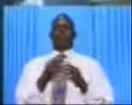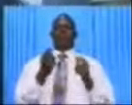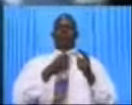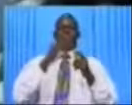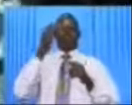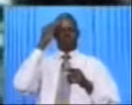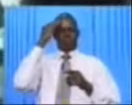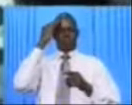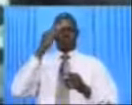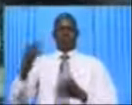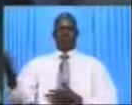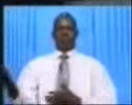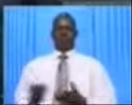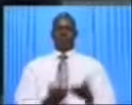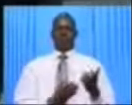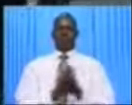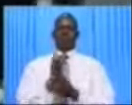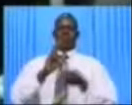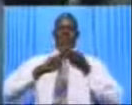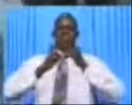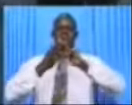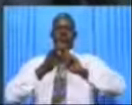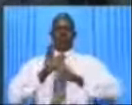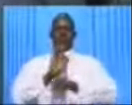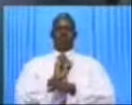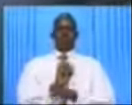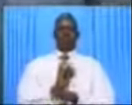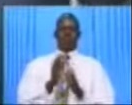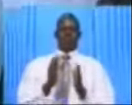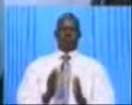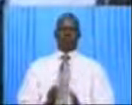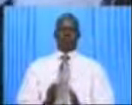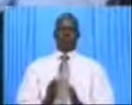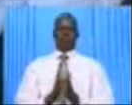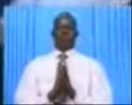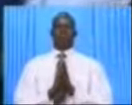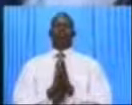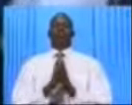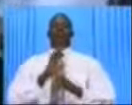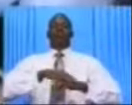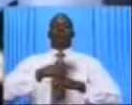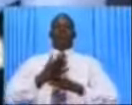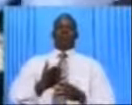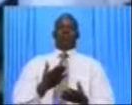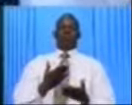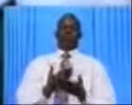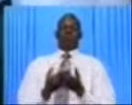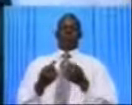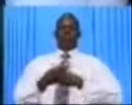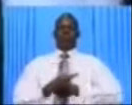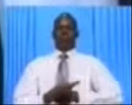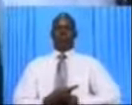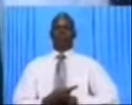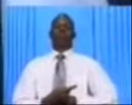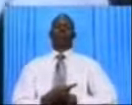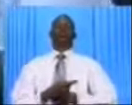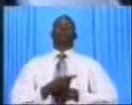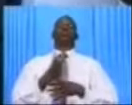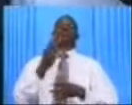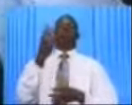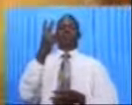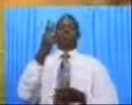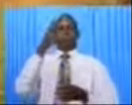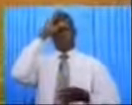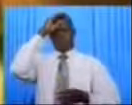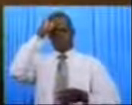est accueilli par son homologue ivoirien Daniel Kablan Duncan. Après les salutations d'usage, les deux hommes se sont